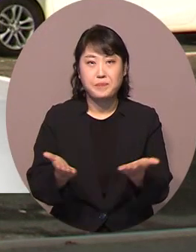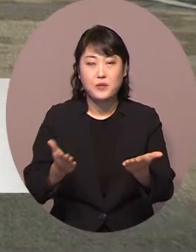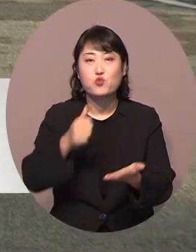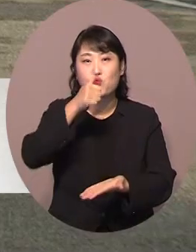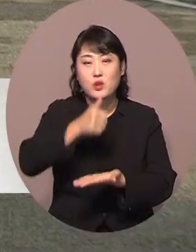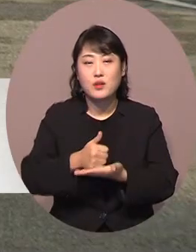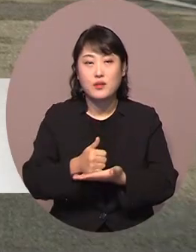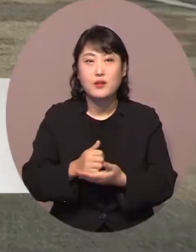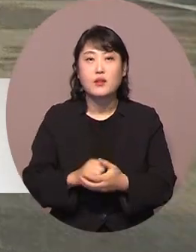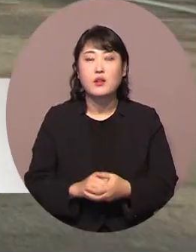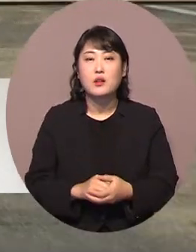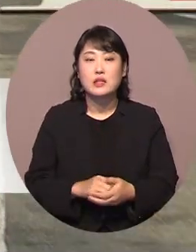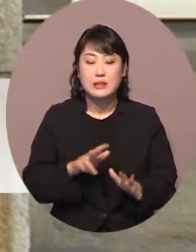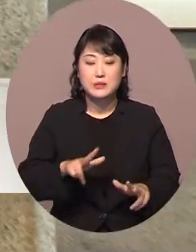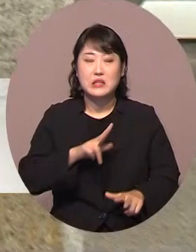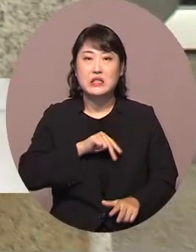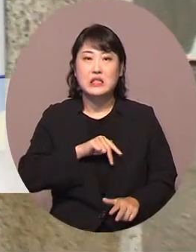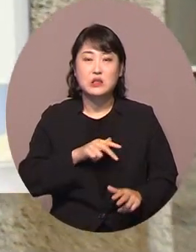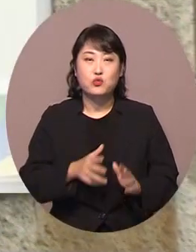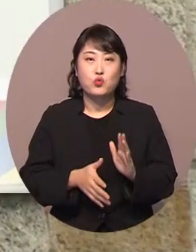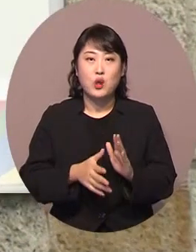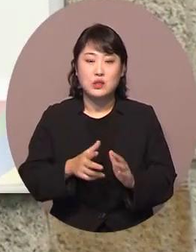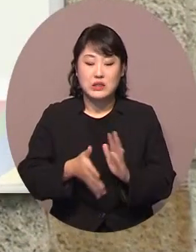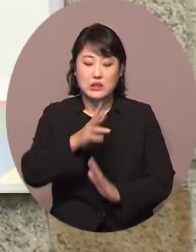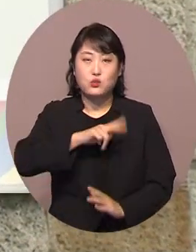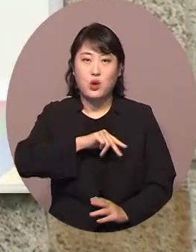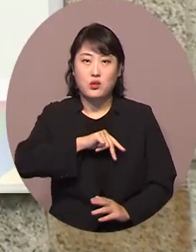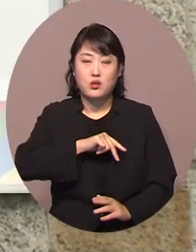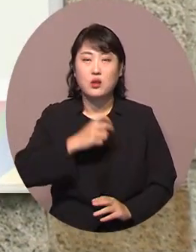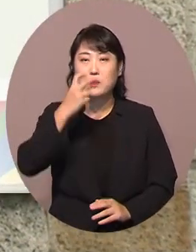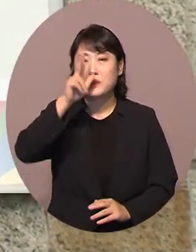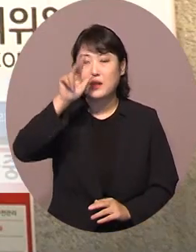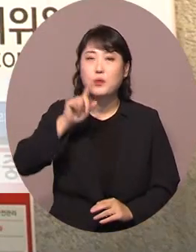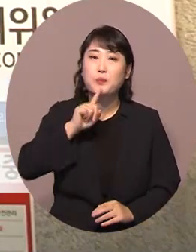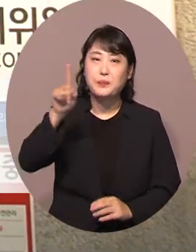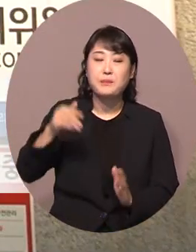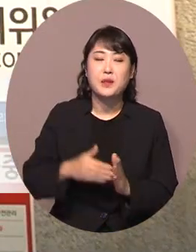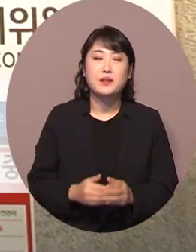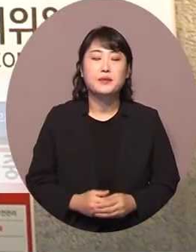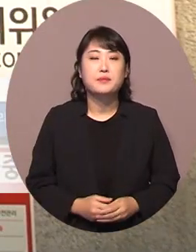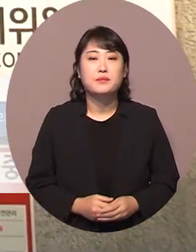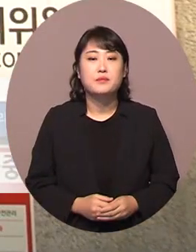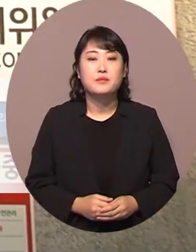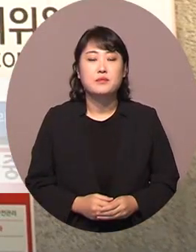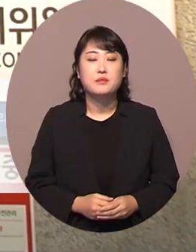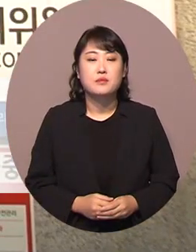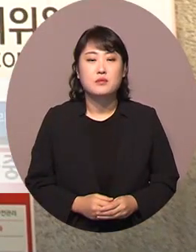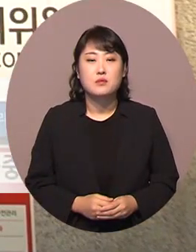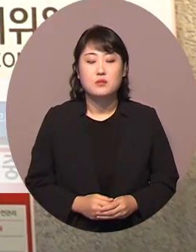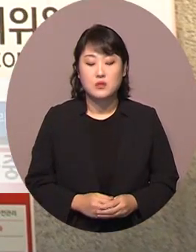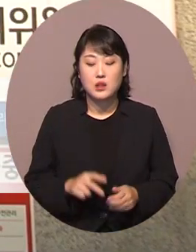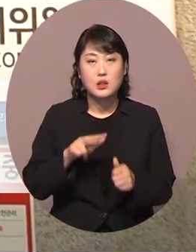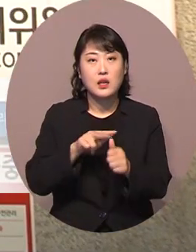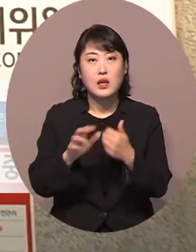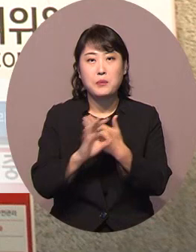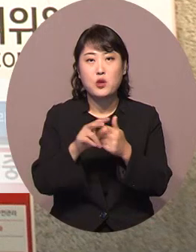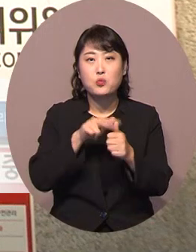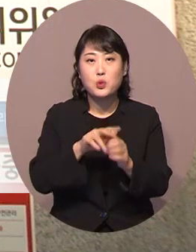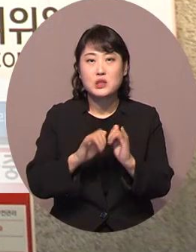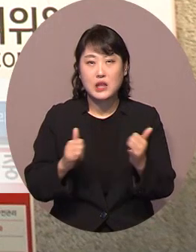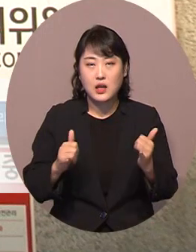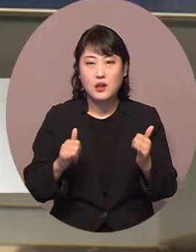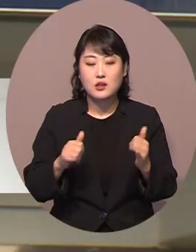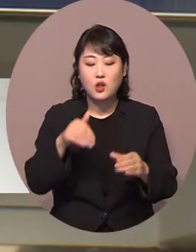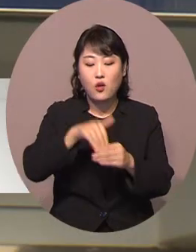혐의로 현직 시연을 포함한 네명을 검찰에 고발했습니다 이들은 총선 예비 후보자의 선거 사무소